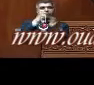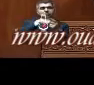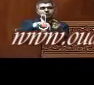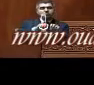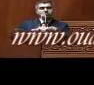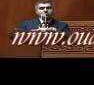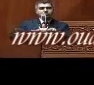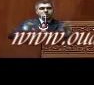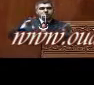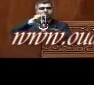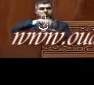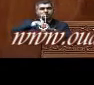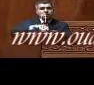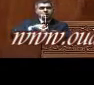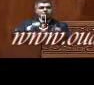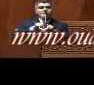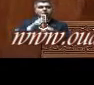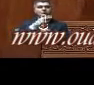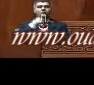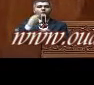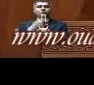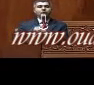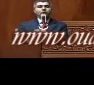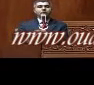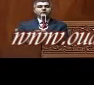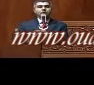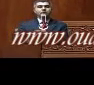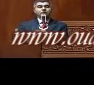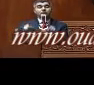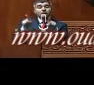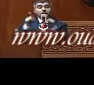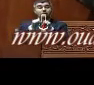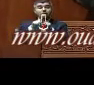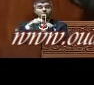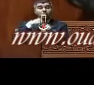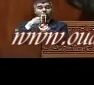أطلقت الحكومة مجموعة من المبادرات، منها العمل بالنظام الخاص